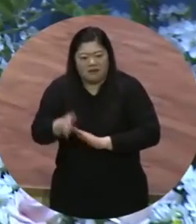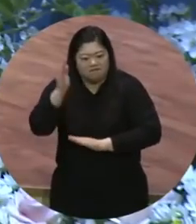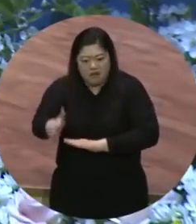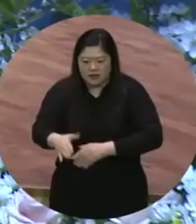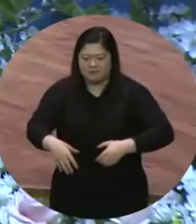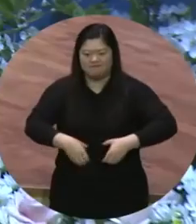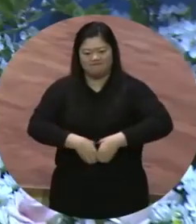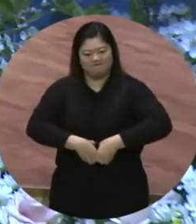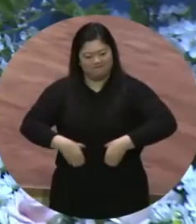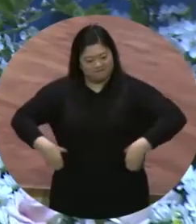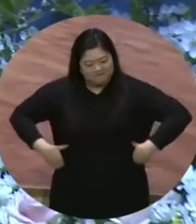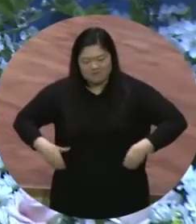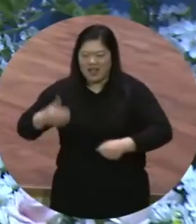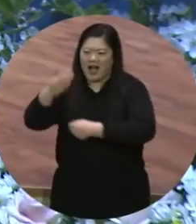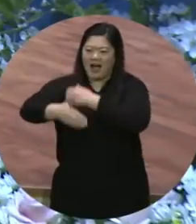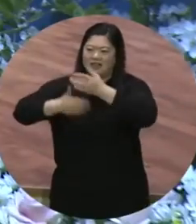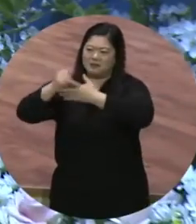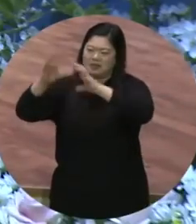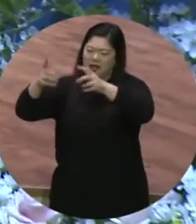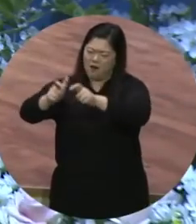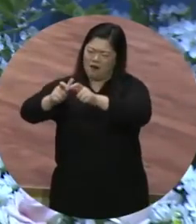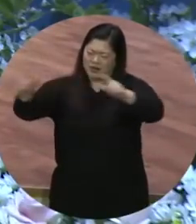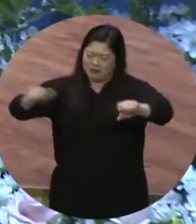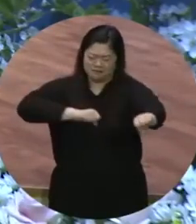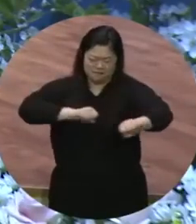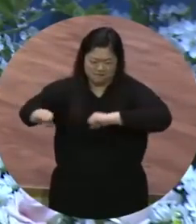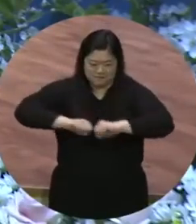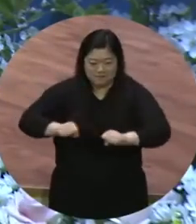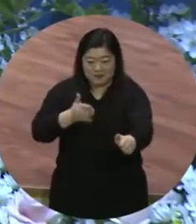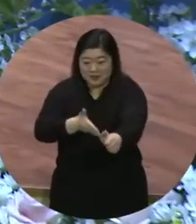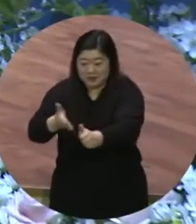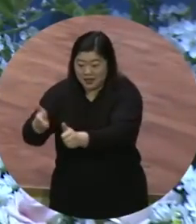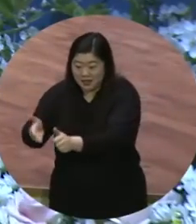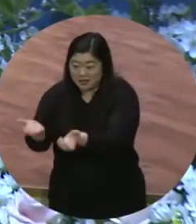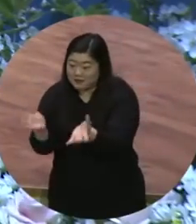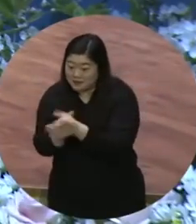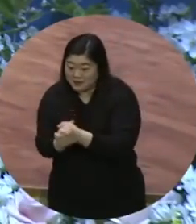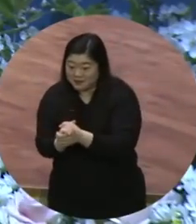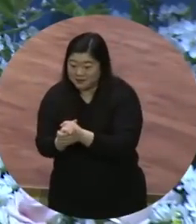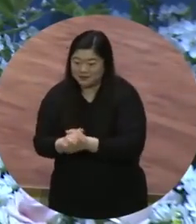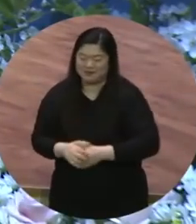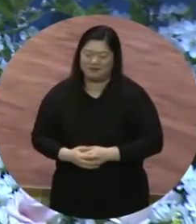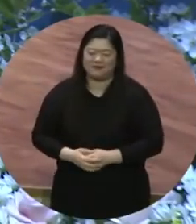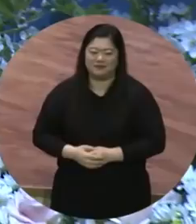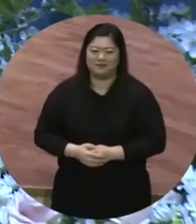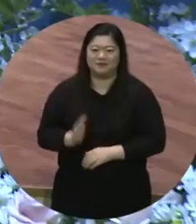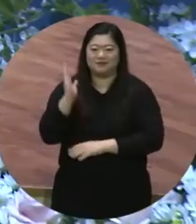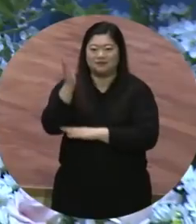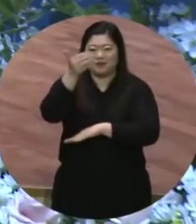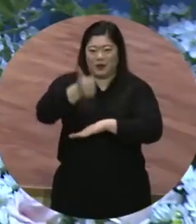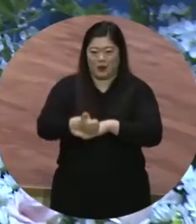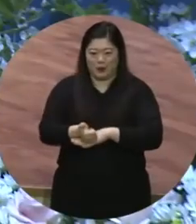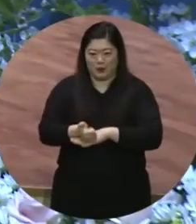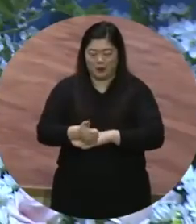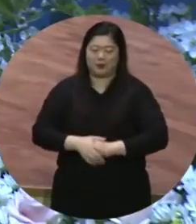하나님 나라 확장에 무한 도전하시기를 주님으로 축복합니다. 결론이